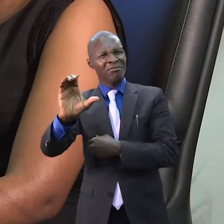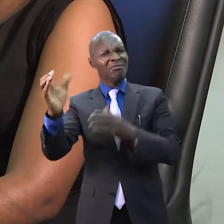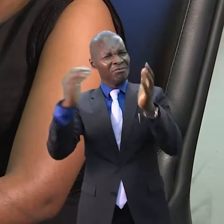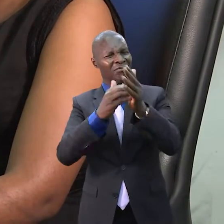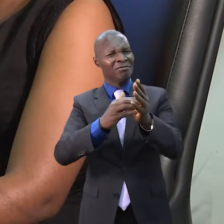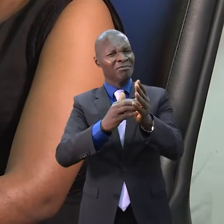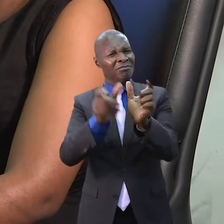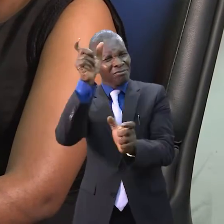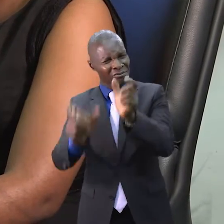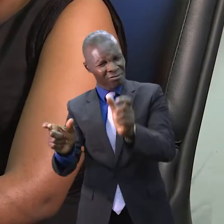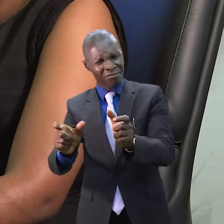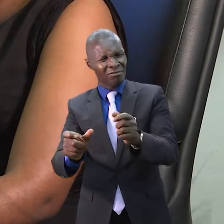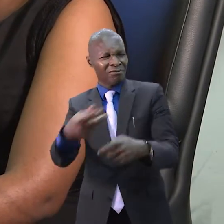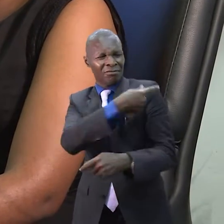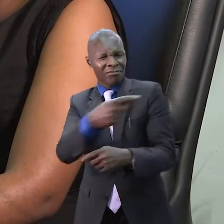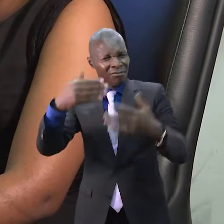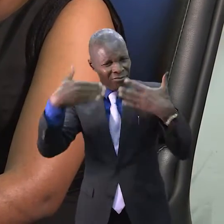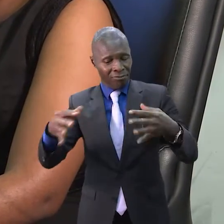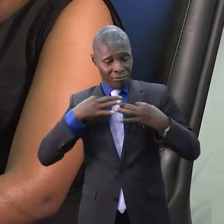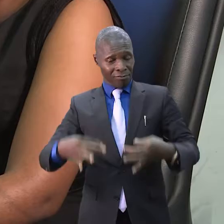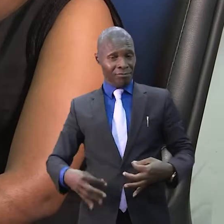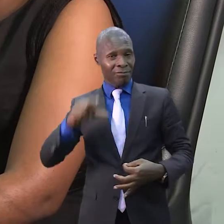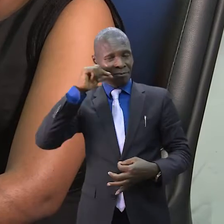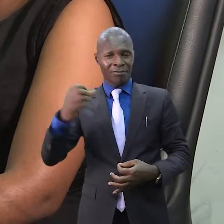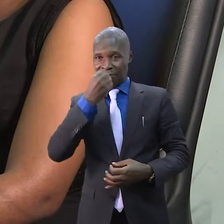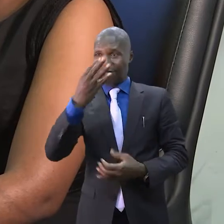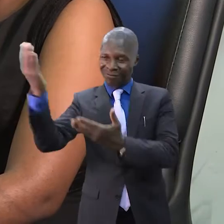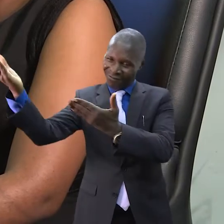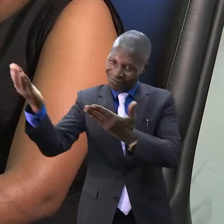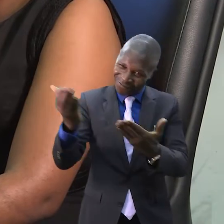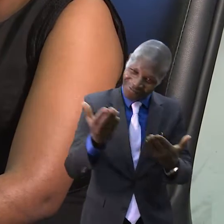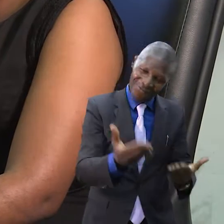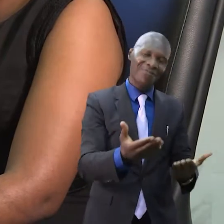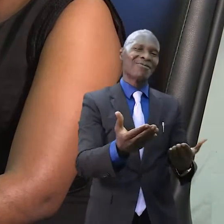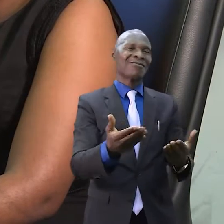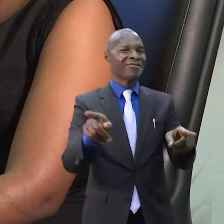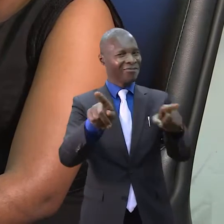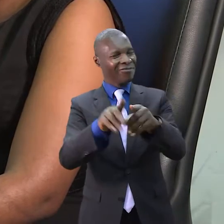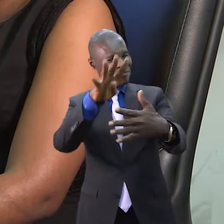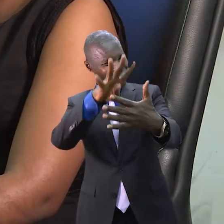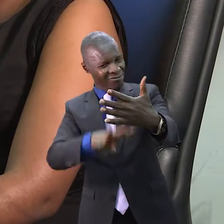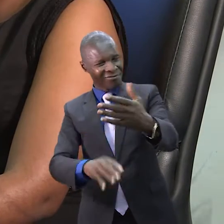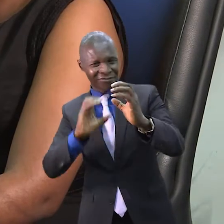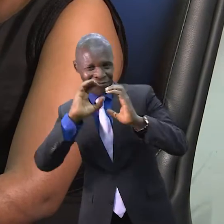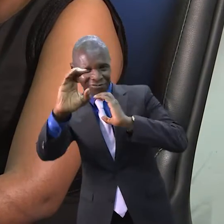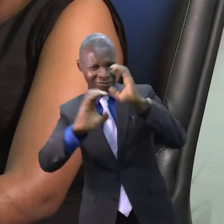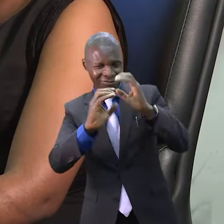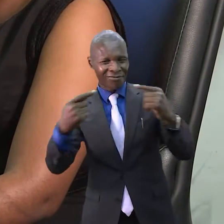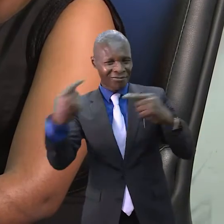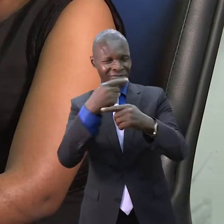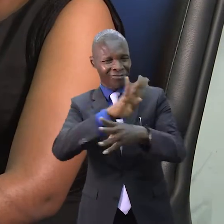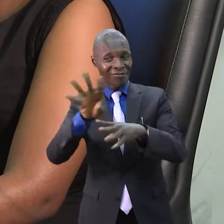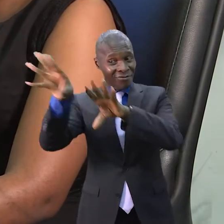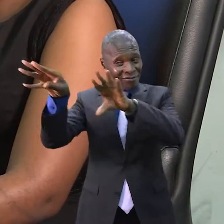000 personnes ont déjà été vaccinées. Mesdames et messieurs, bienvenue à ce micro-programme consacré à la vaccination contre le